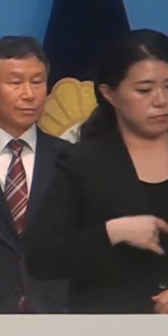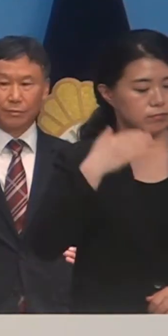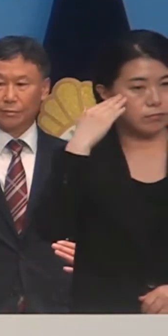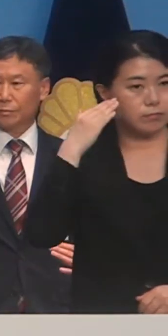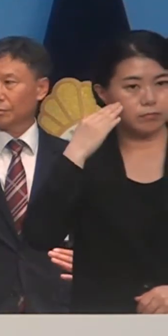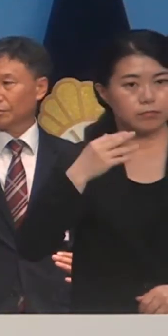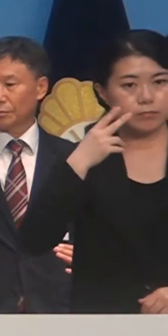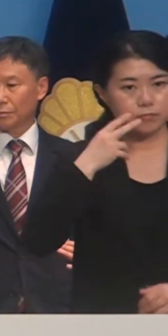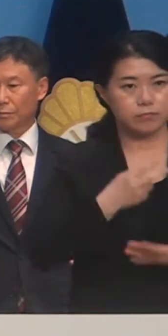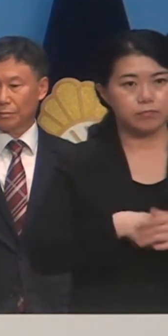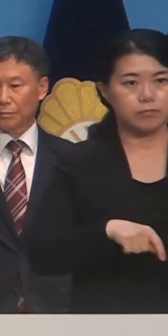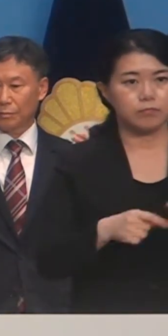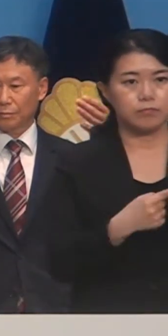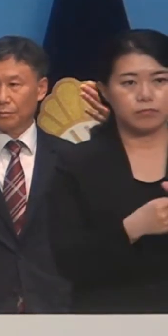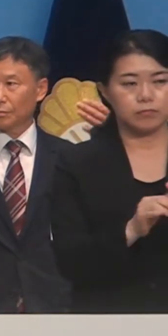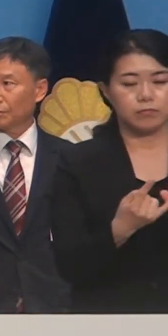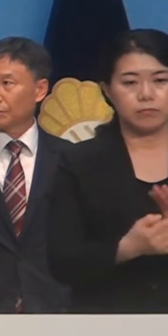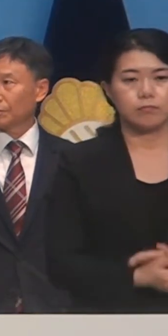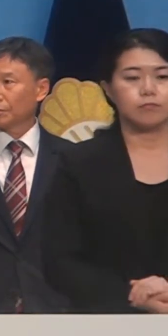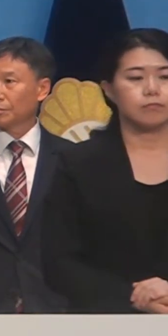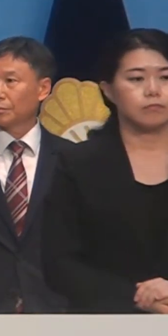발표회